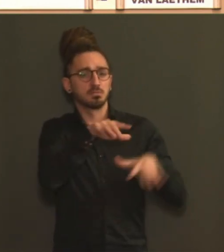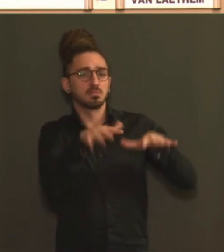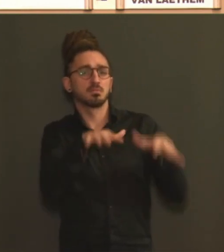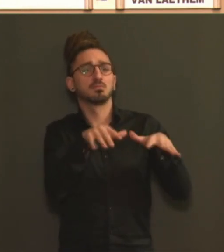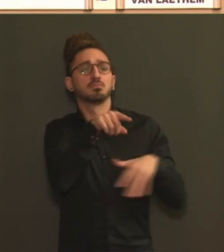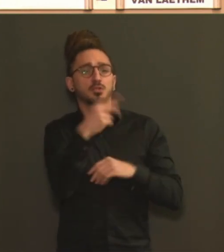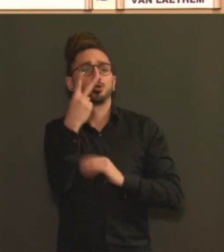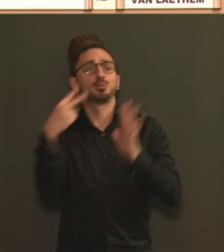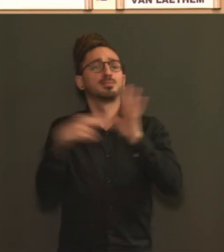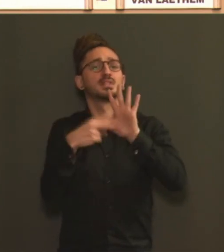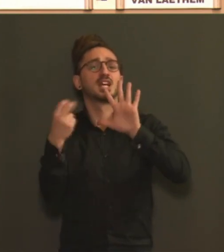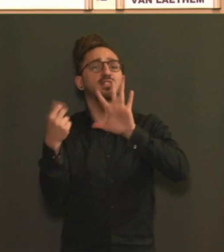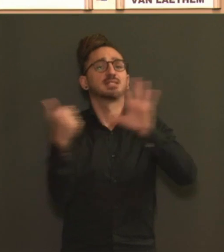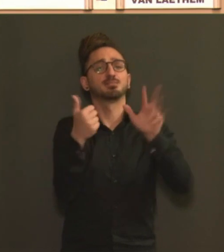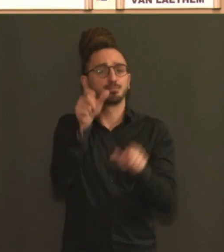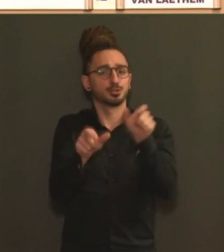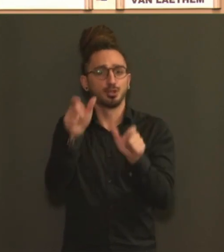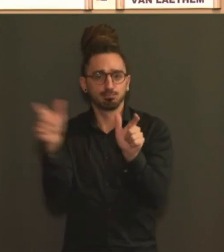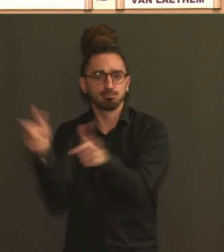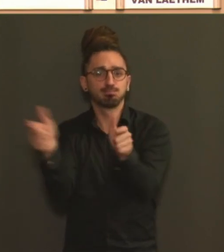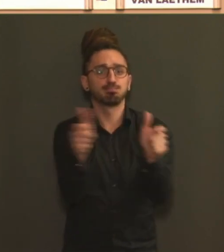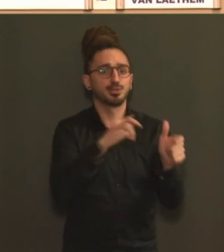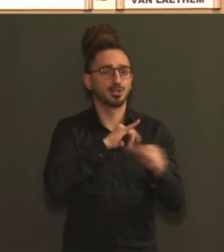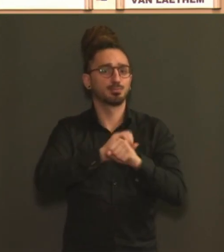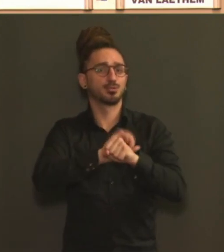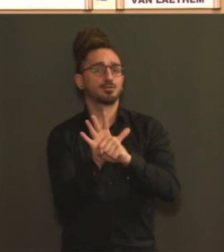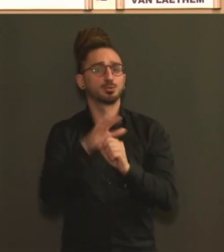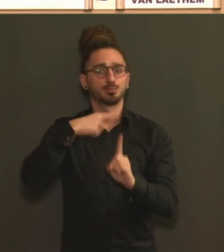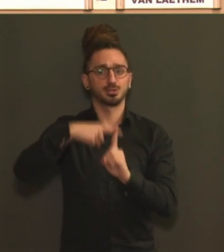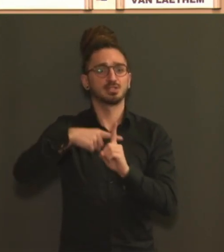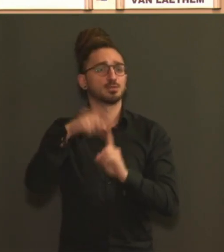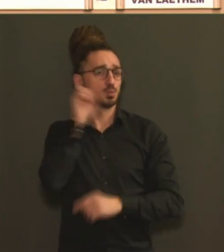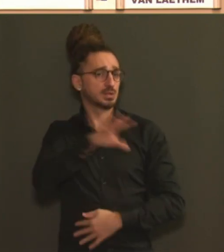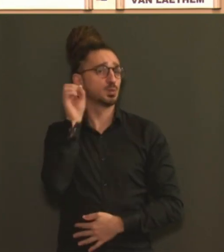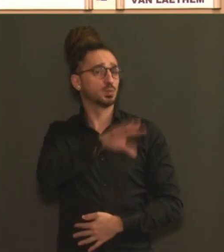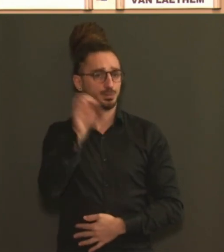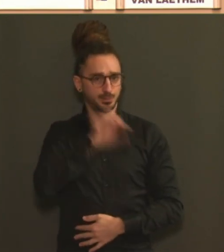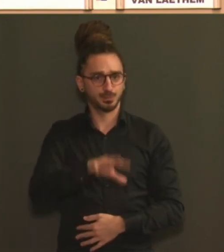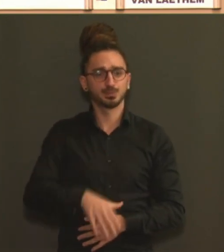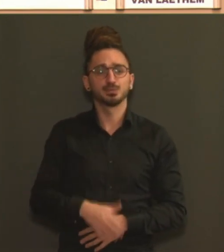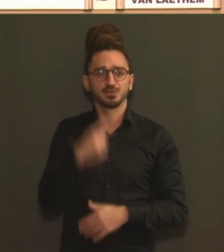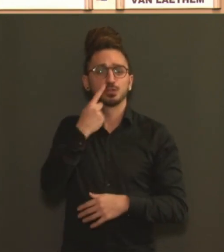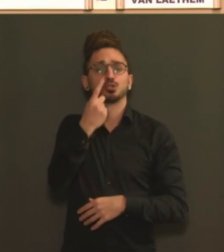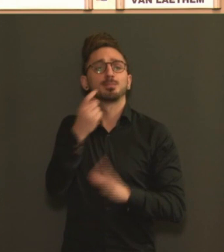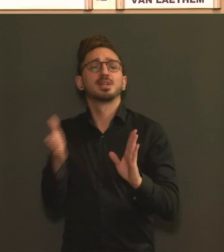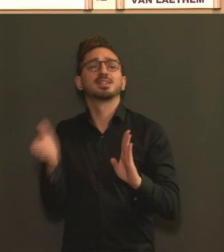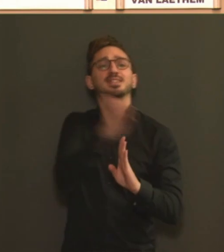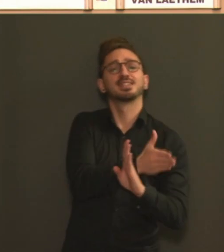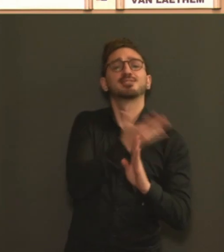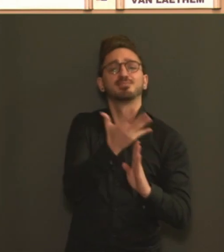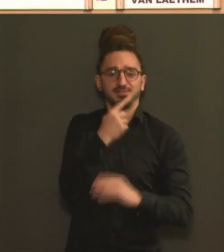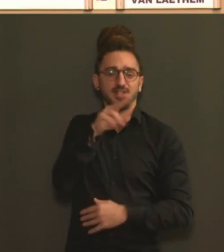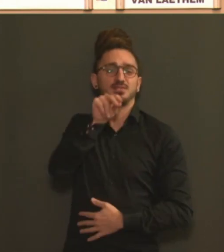cas par jour, ce qui est encore une augmentation de l'ordre de 24% par rapport à la semaine qui a précédé.